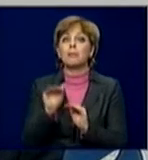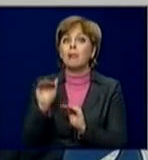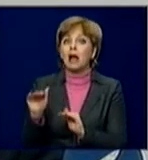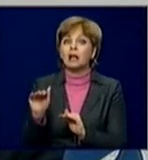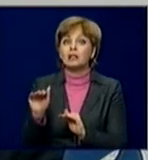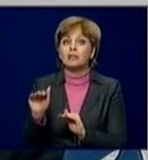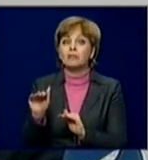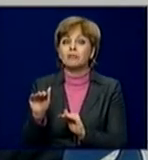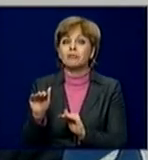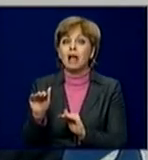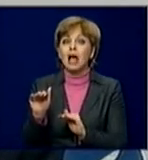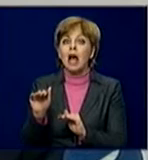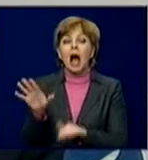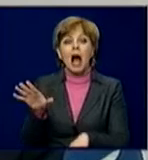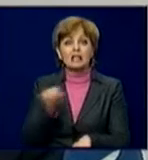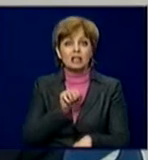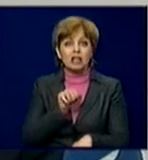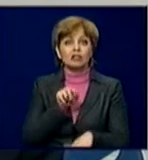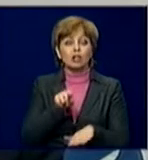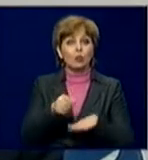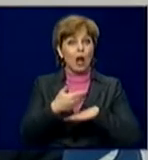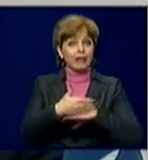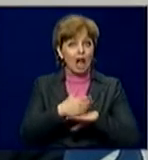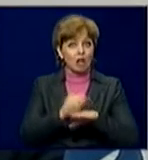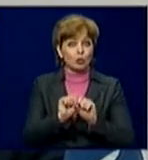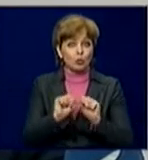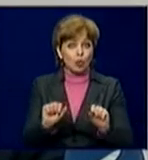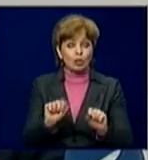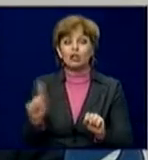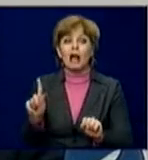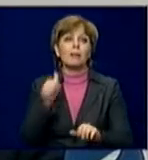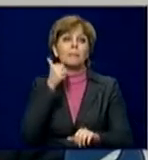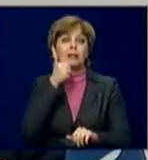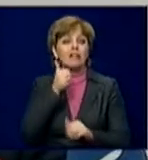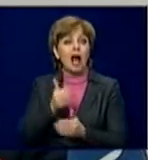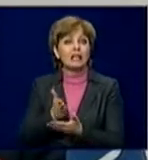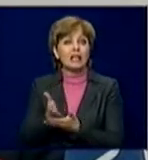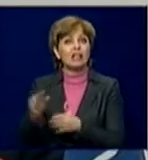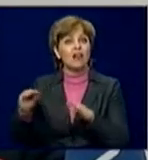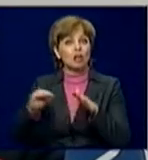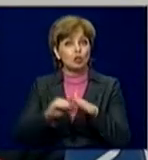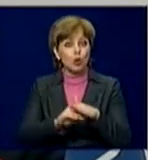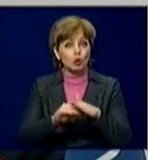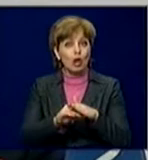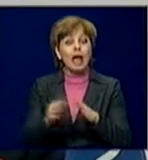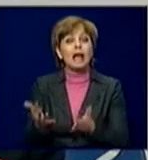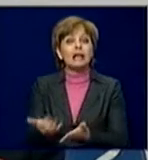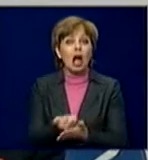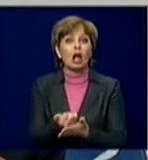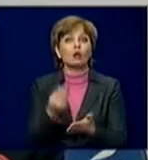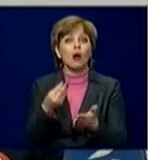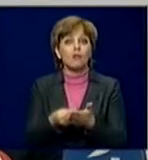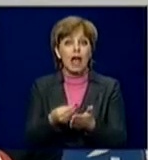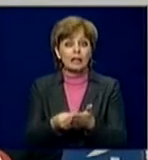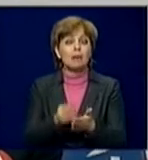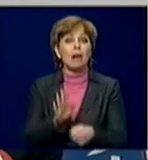atsevināšanu, par tās daļu nodošanu kādam privātam investoram, lai iegūtā vērtība būtu tāda, kas